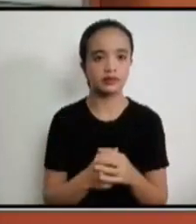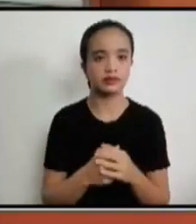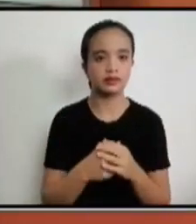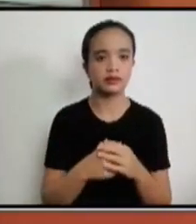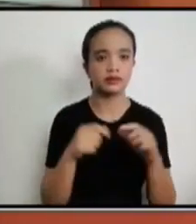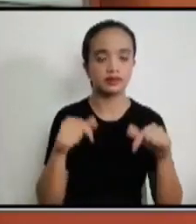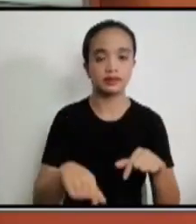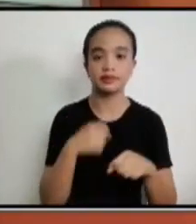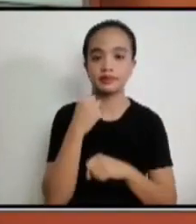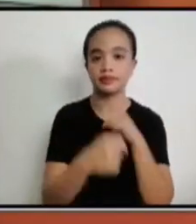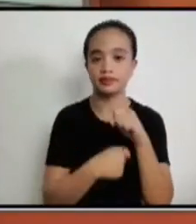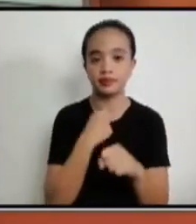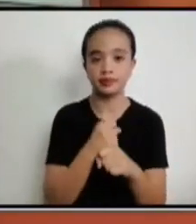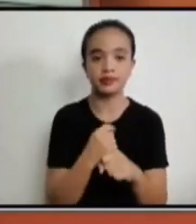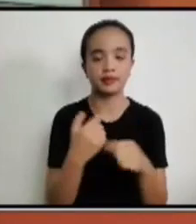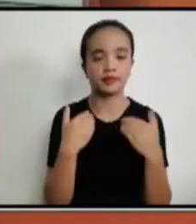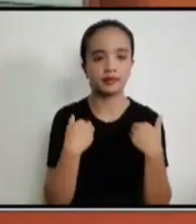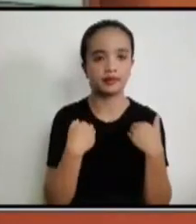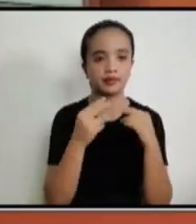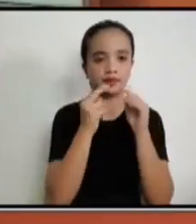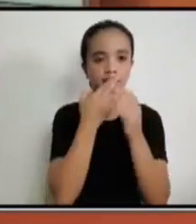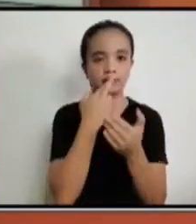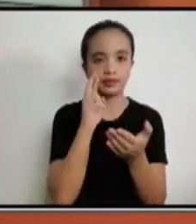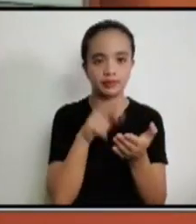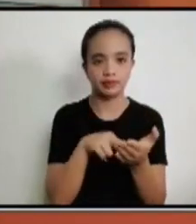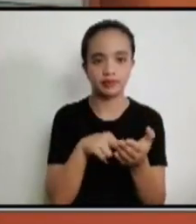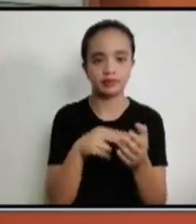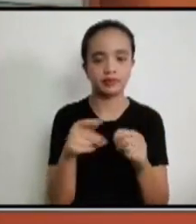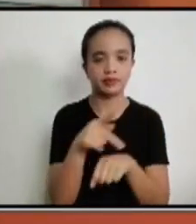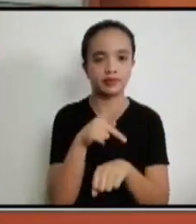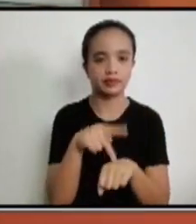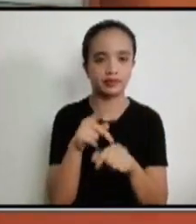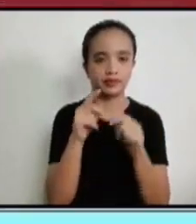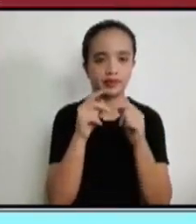May ulat si Luan Tony ng Philippine Information Agency, Iligan City.